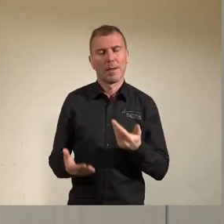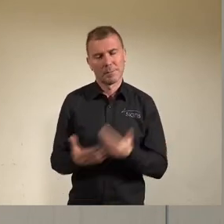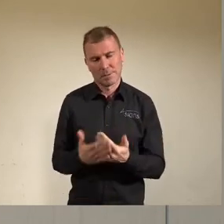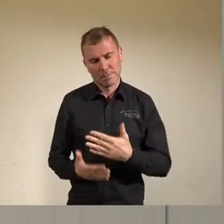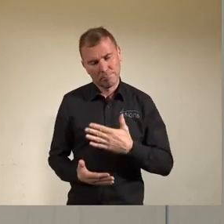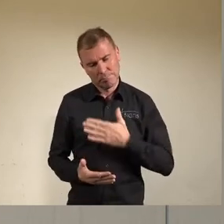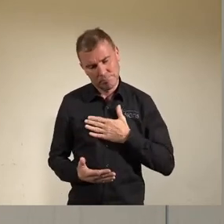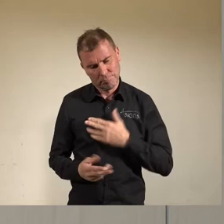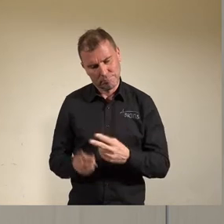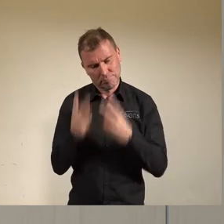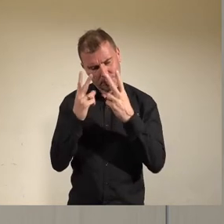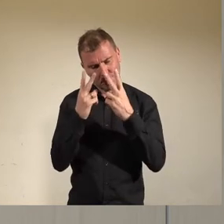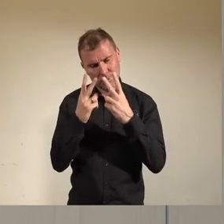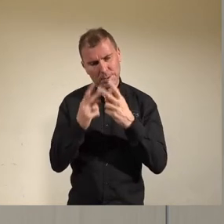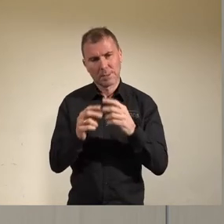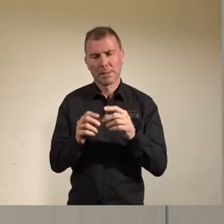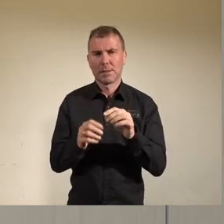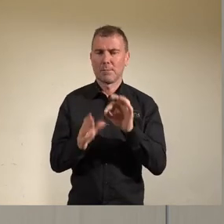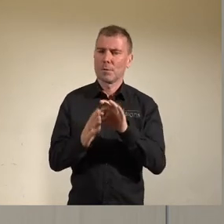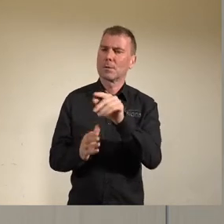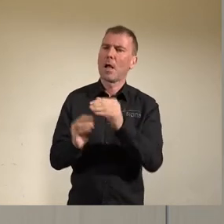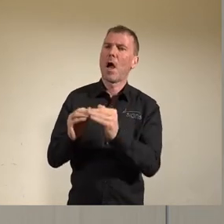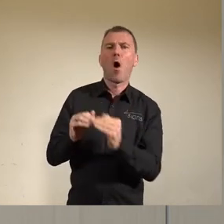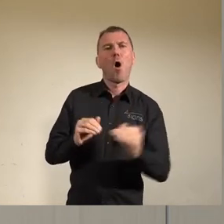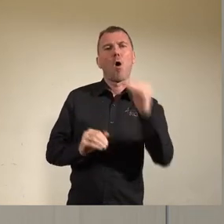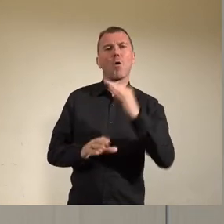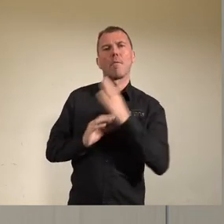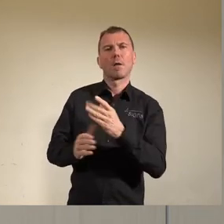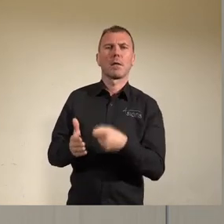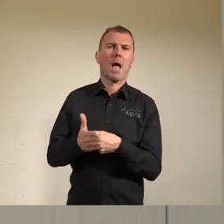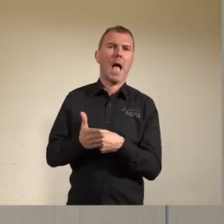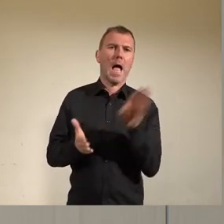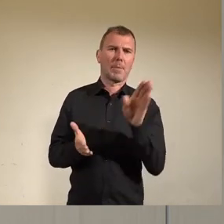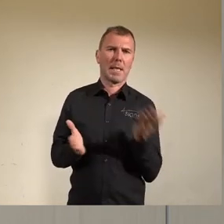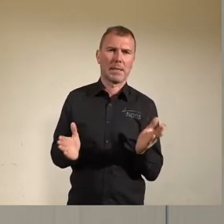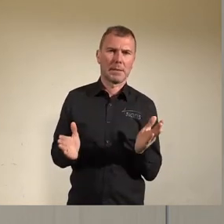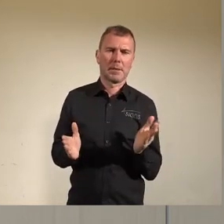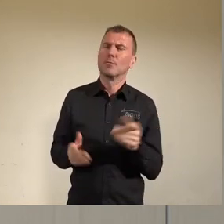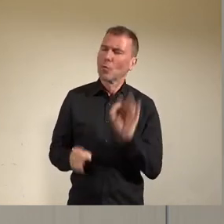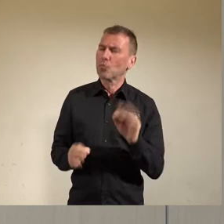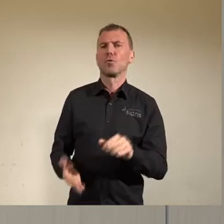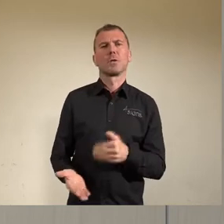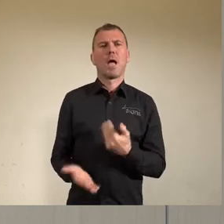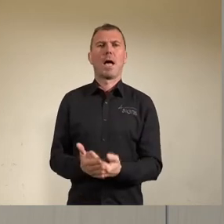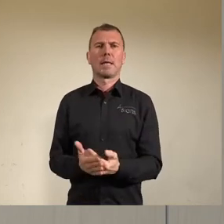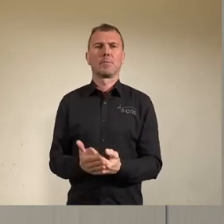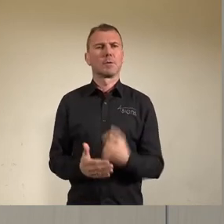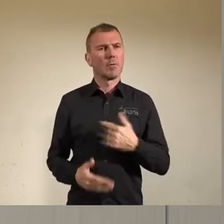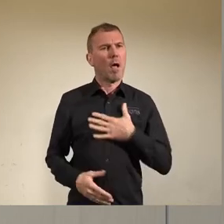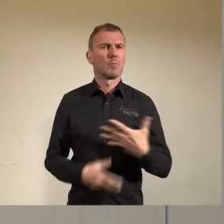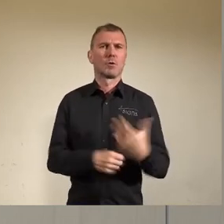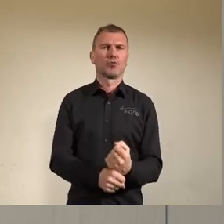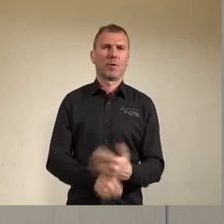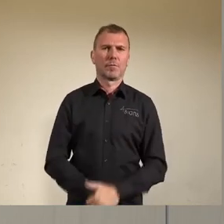uns ein wichtiges Anliegen, diese Erhöhung abzuwenden. Und ich finde, es ist ein gutes Ergebnis, dass uns das gelungen